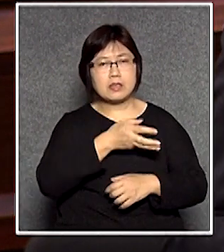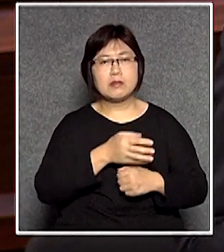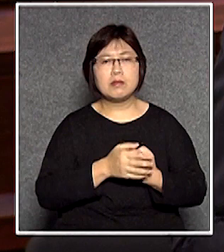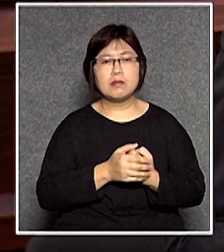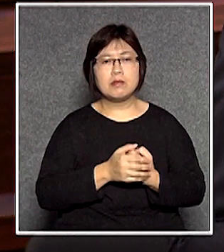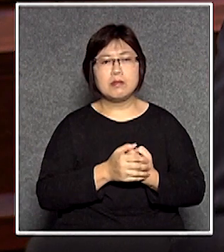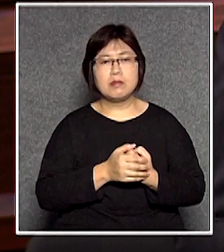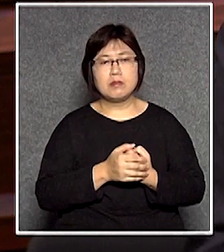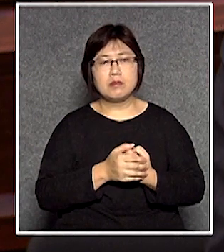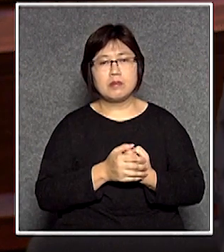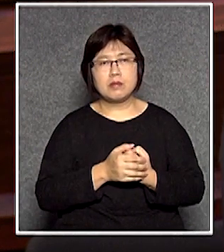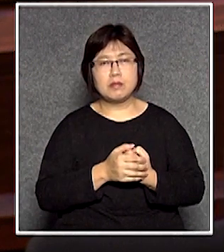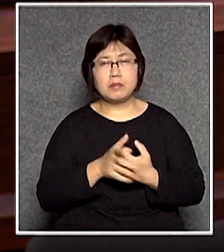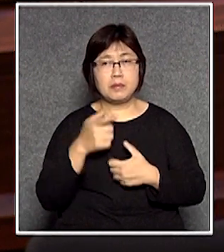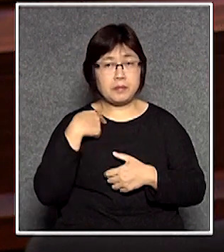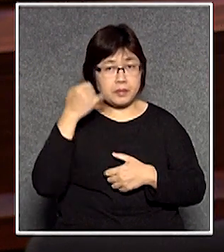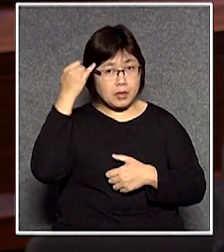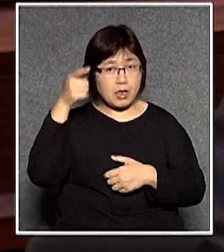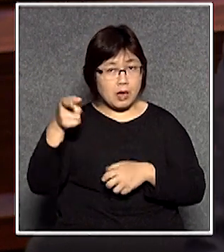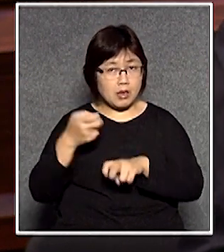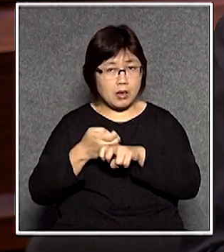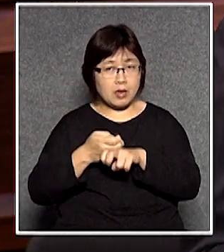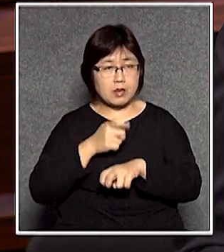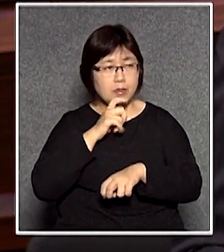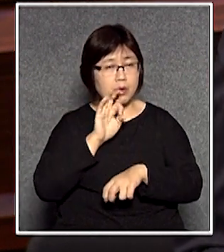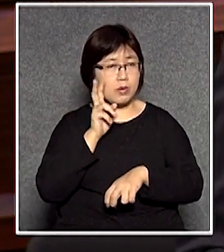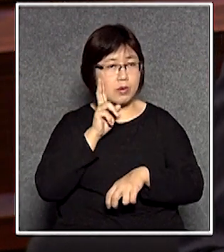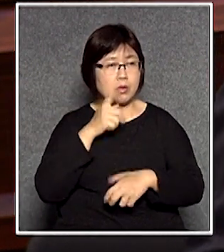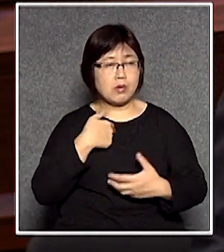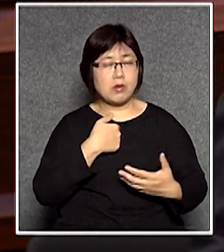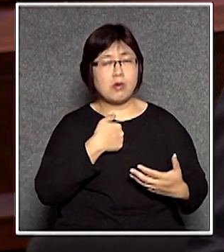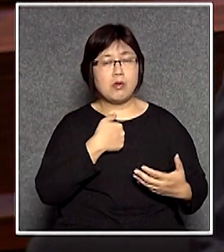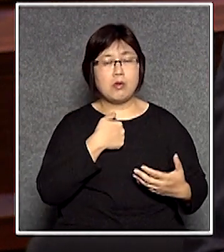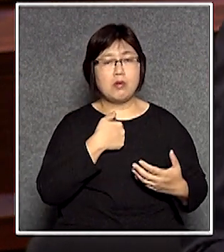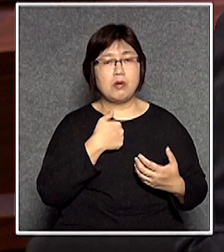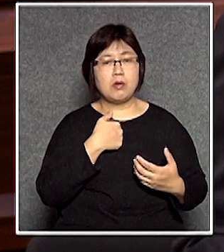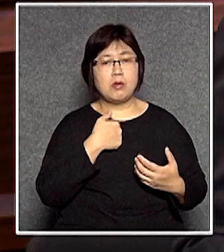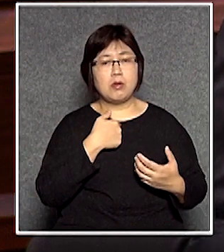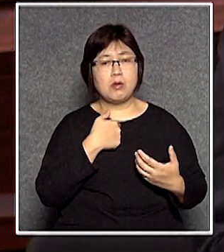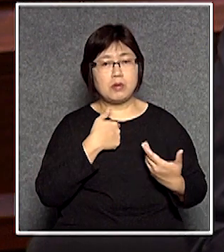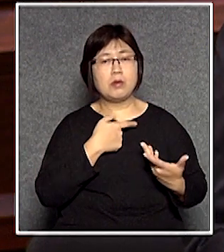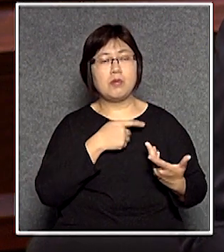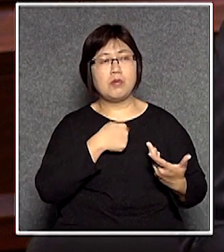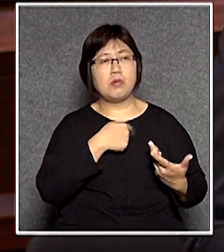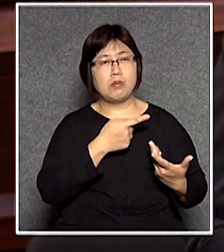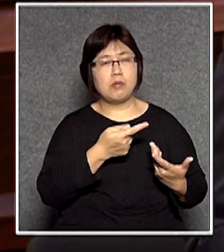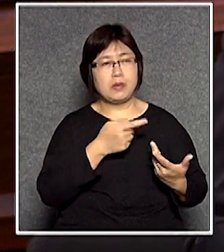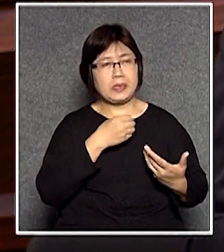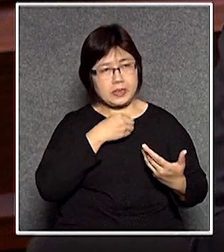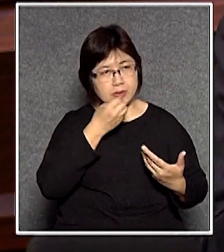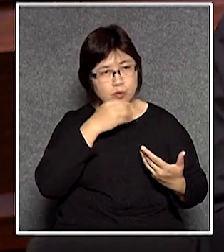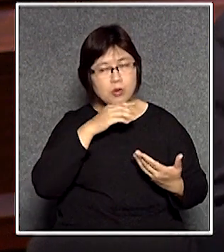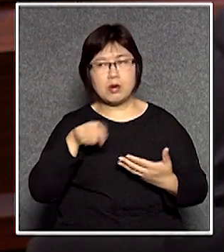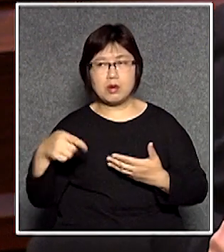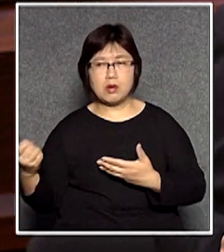咧就唔知阿石禮謙議員有冇好似我一啲嘅第一身或者第三身嘅體會咧，就係